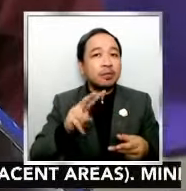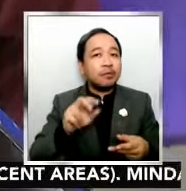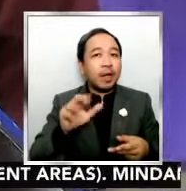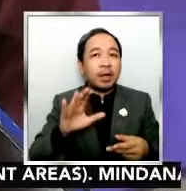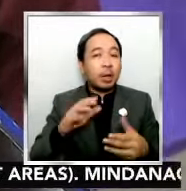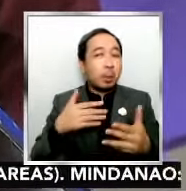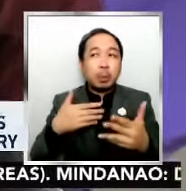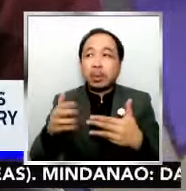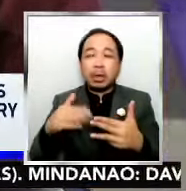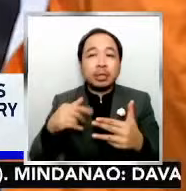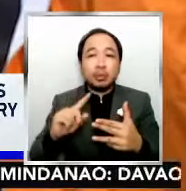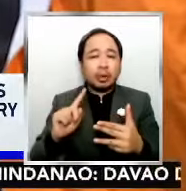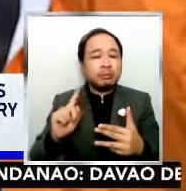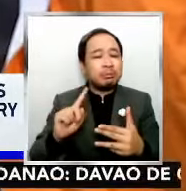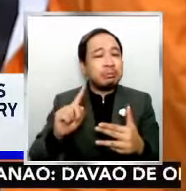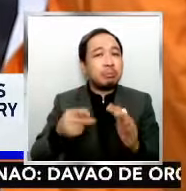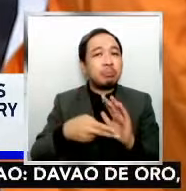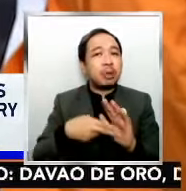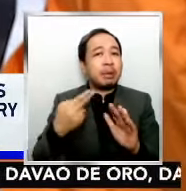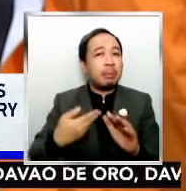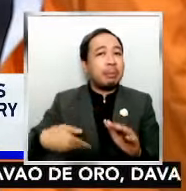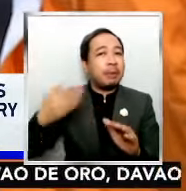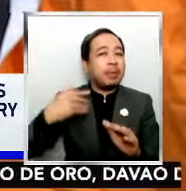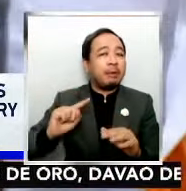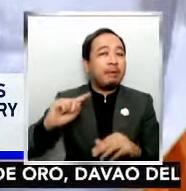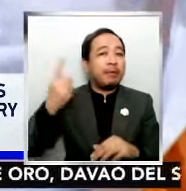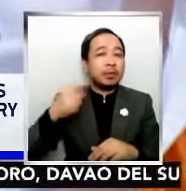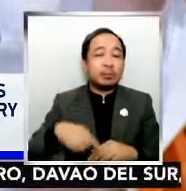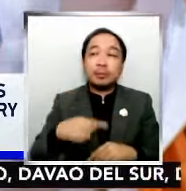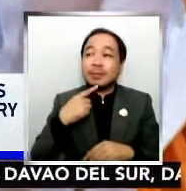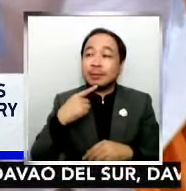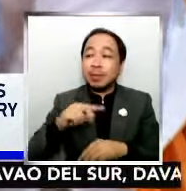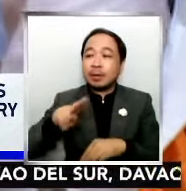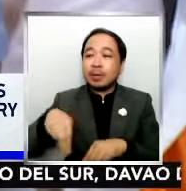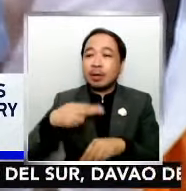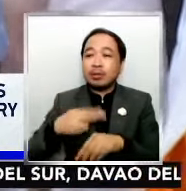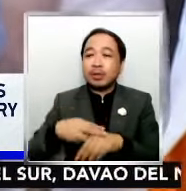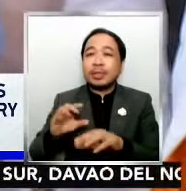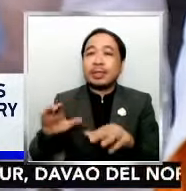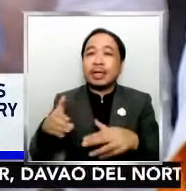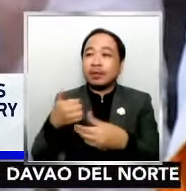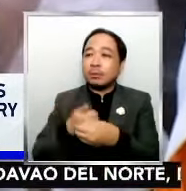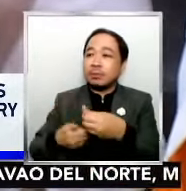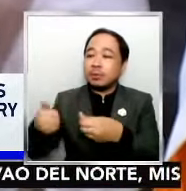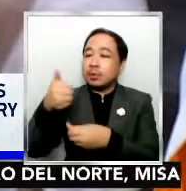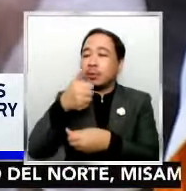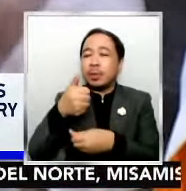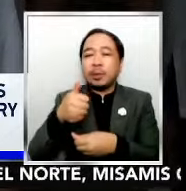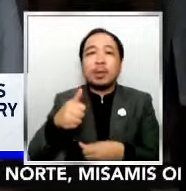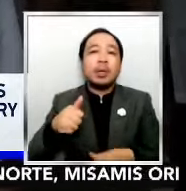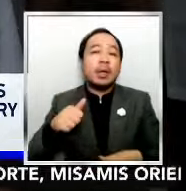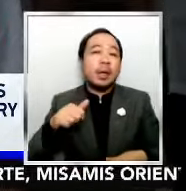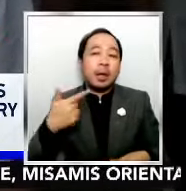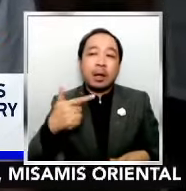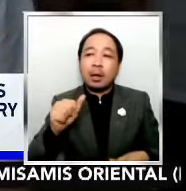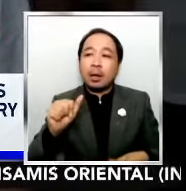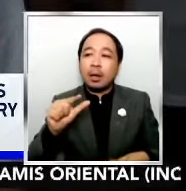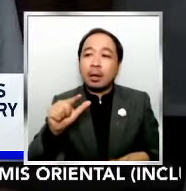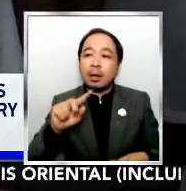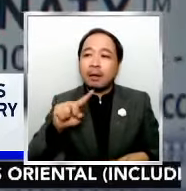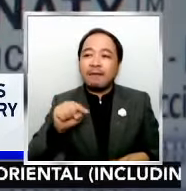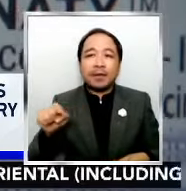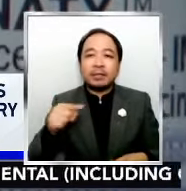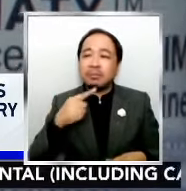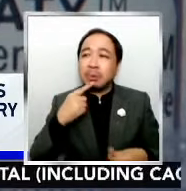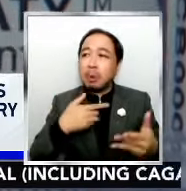kay National Task Force Against COVID-19 Chief Implementer at Vaccine SAR Secretary Carlito Galvez Jr., pareho man o